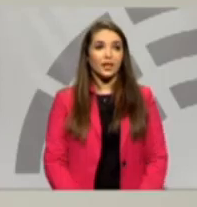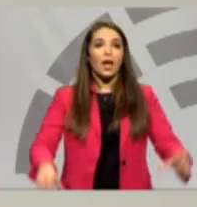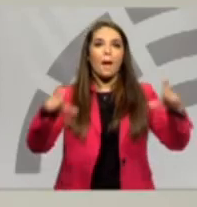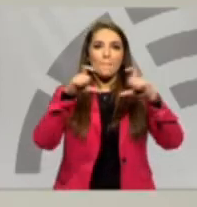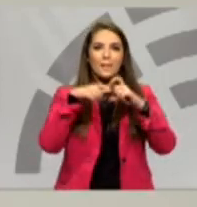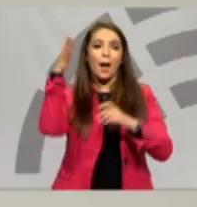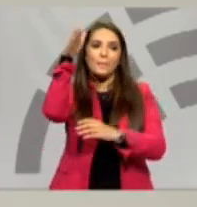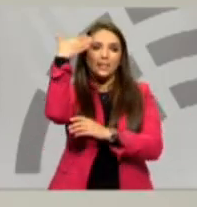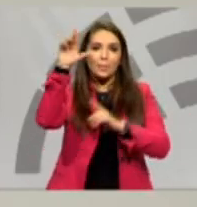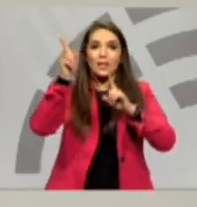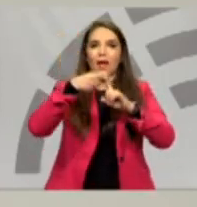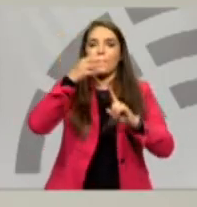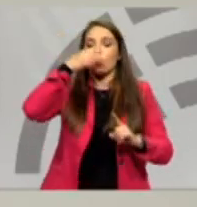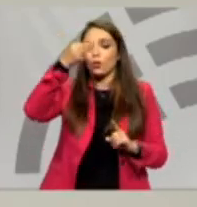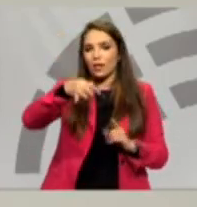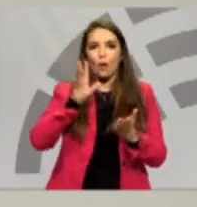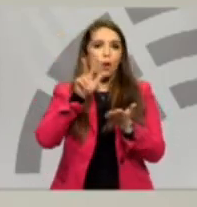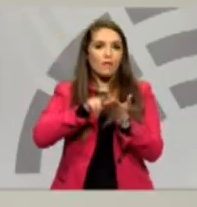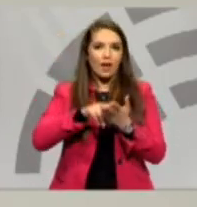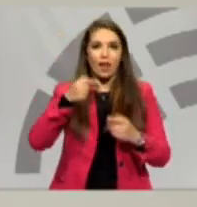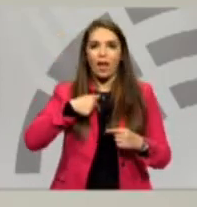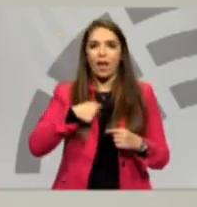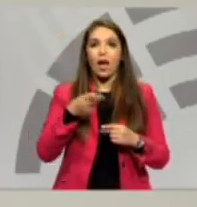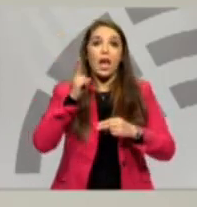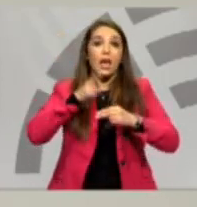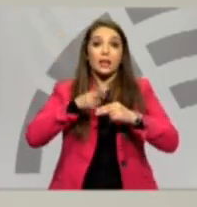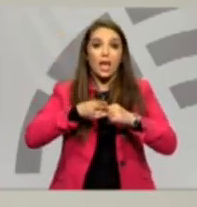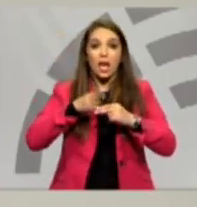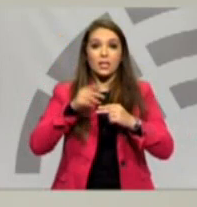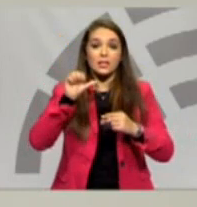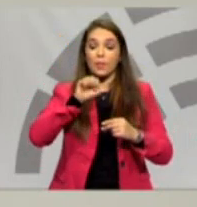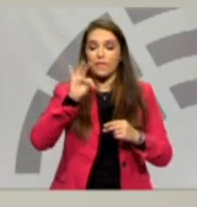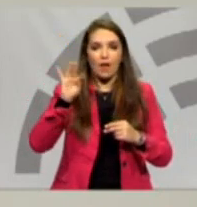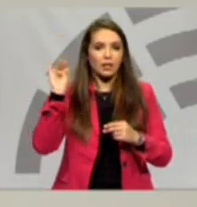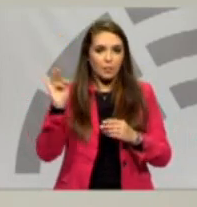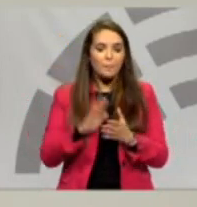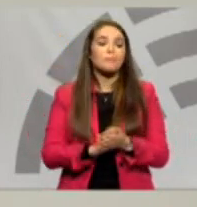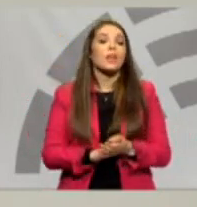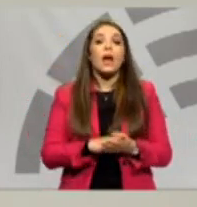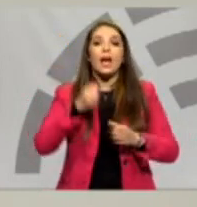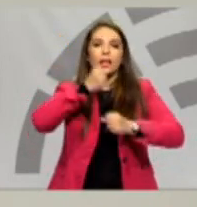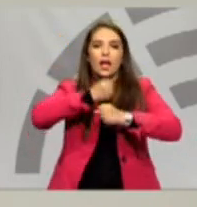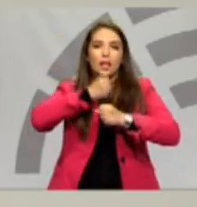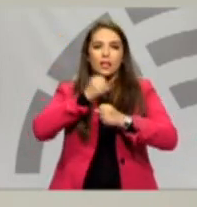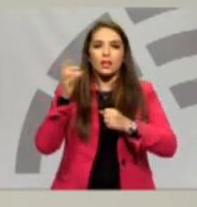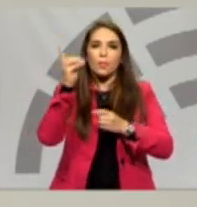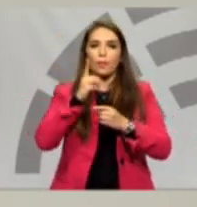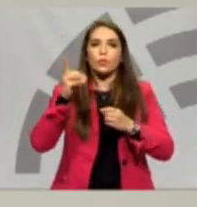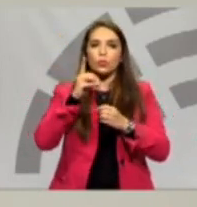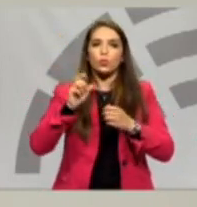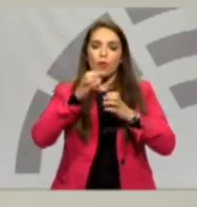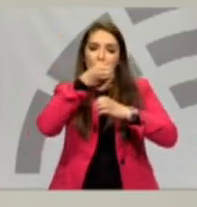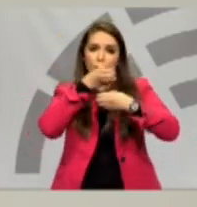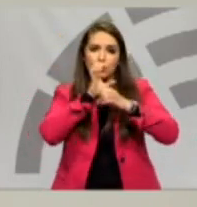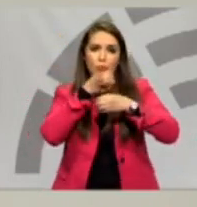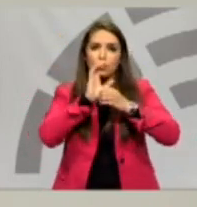محبه البلاد قول وفعل اين فاطمه مسجد دكتوره في العلوم البيولوجيه وعندي تجربه في خدمه الدوله والشعب